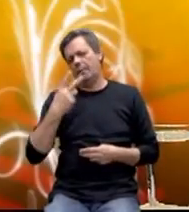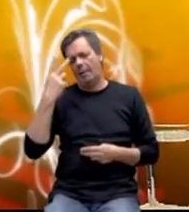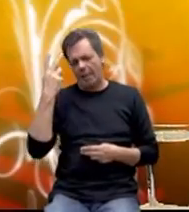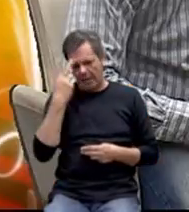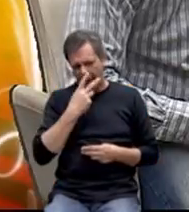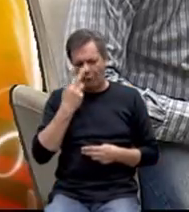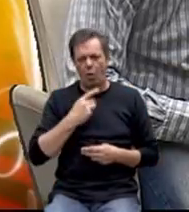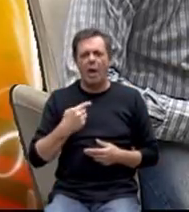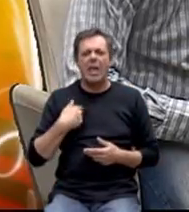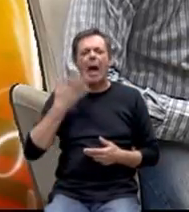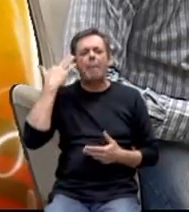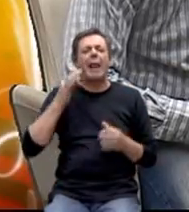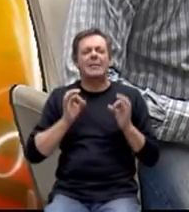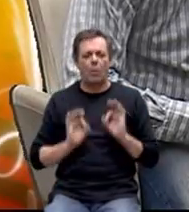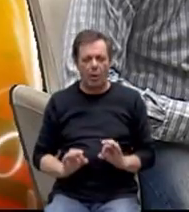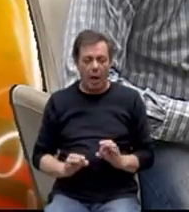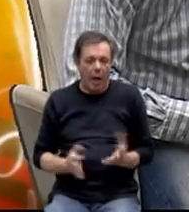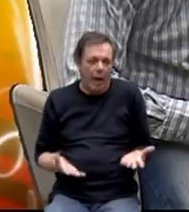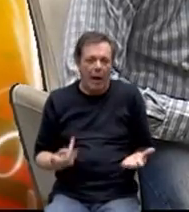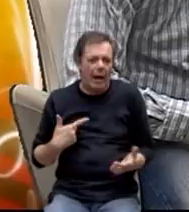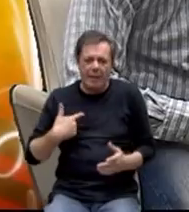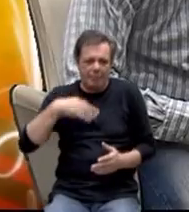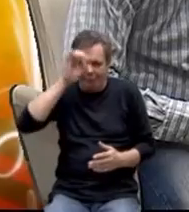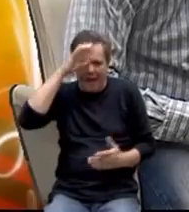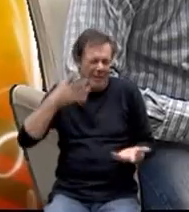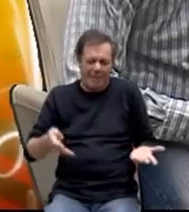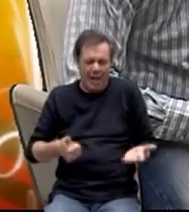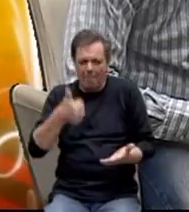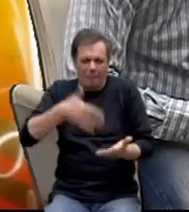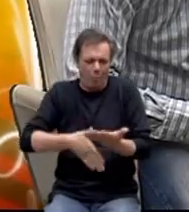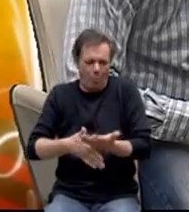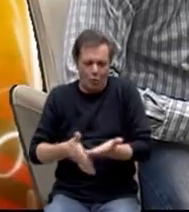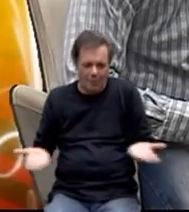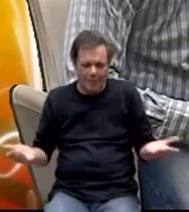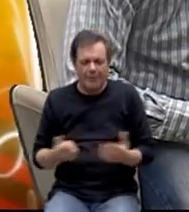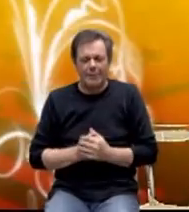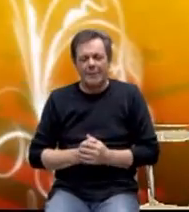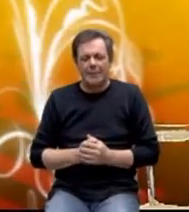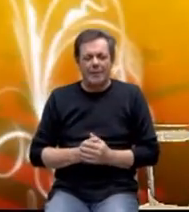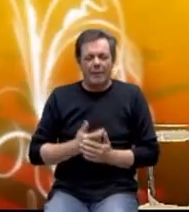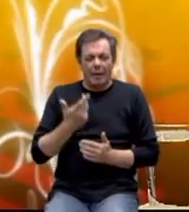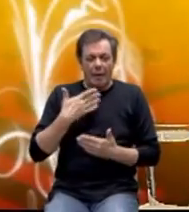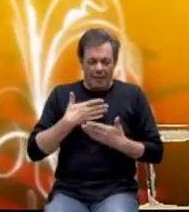sigurnija. Sigurno da bi. Da. Sigurno da bi. To sam mislila. Ja uvijek mislim, kad ste